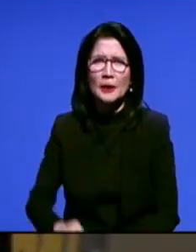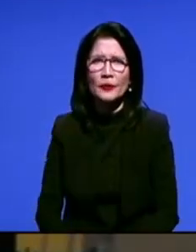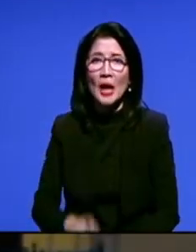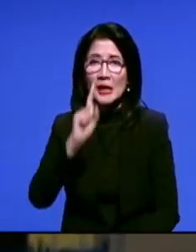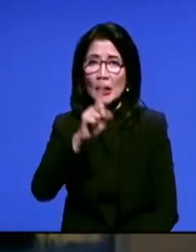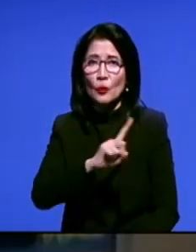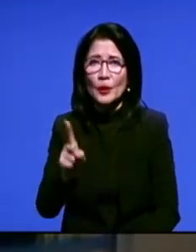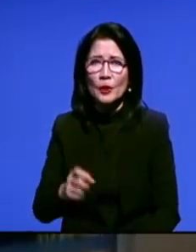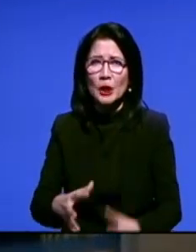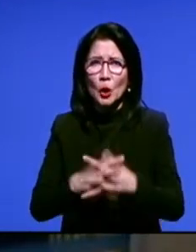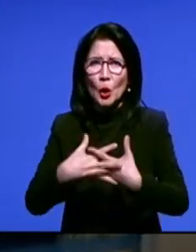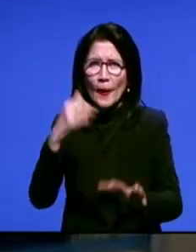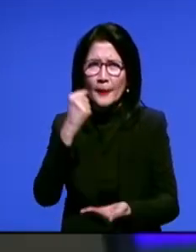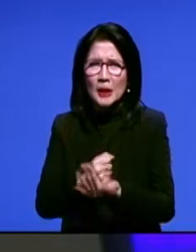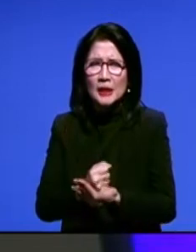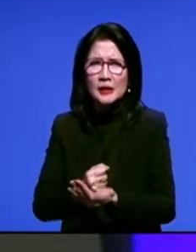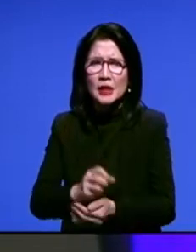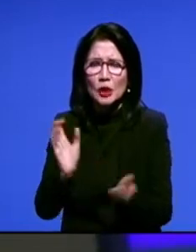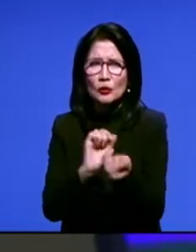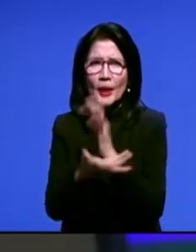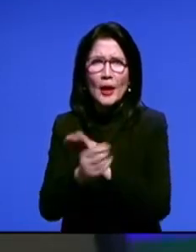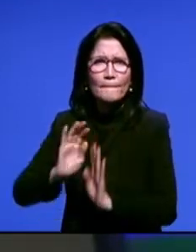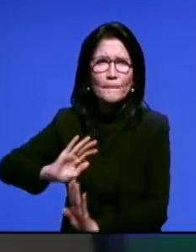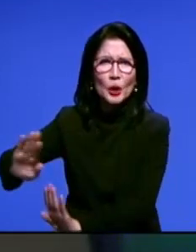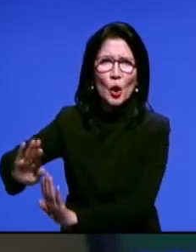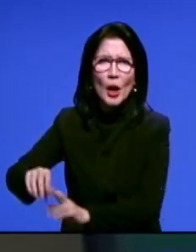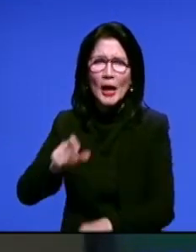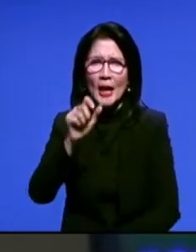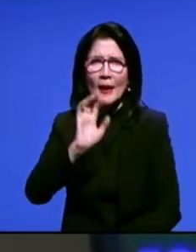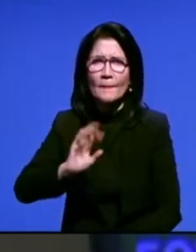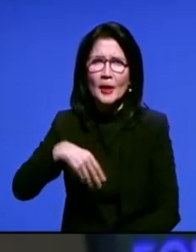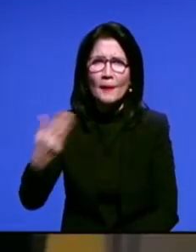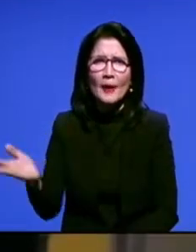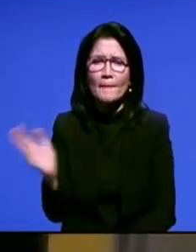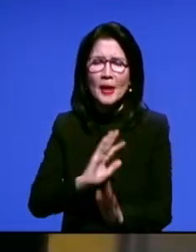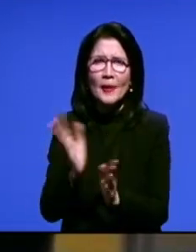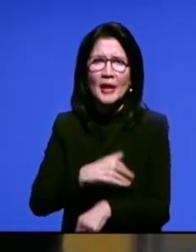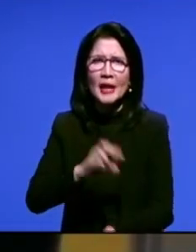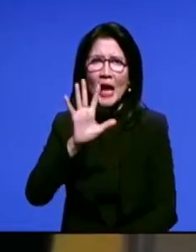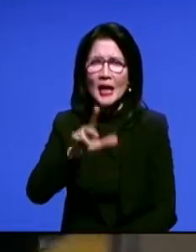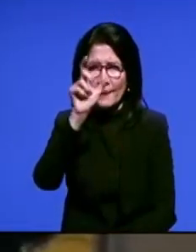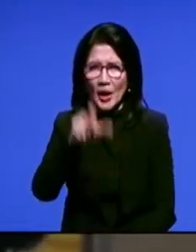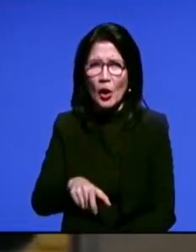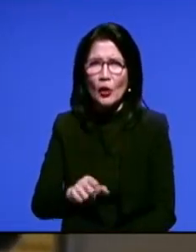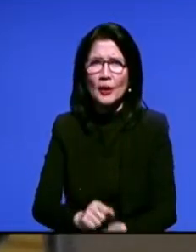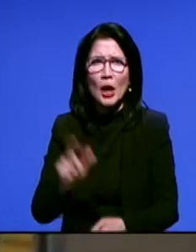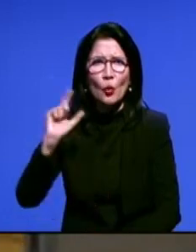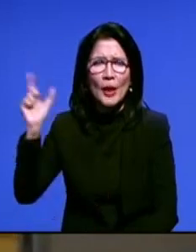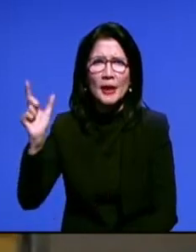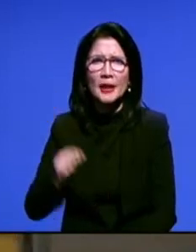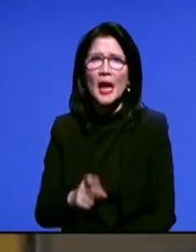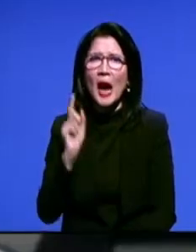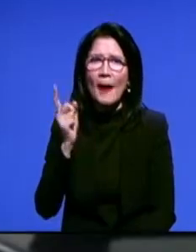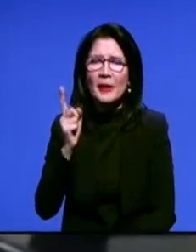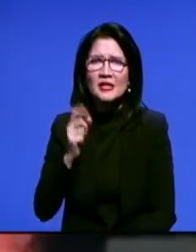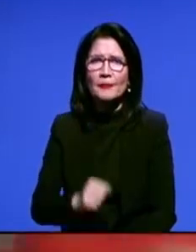sepekan ini, imigrasi Surabaya menolak mengembalikan 5 warga negara asing asal Tiongkok, Inggris, dan Singapura karena